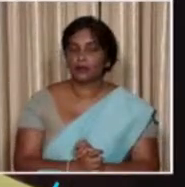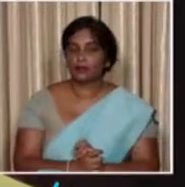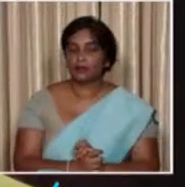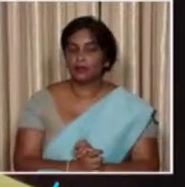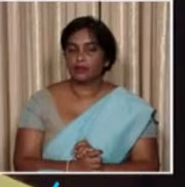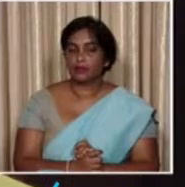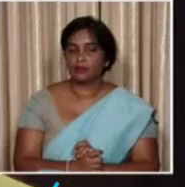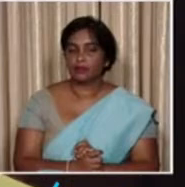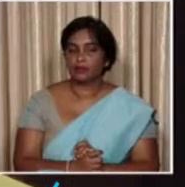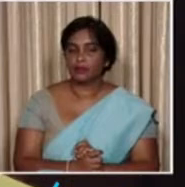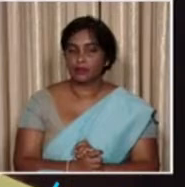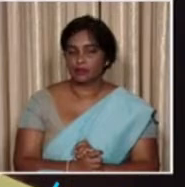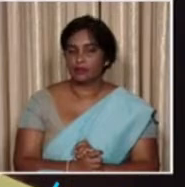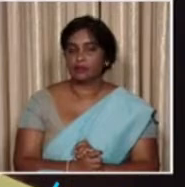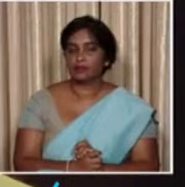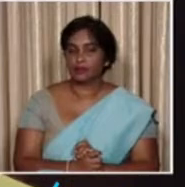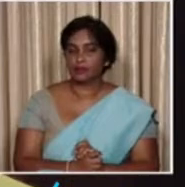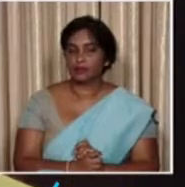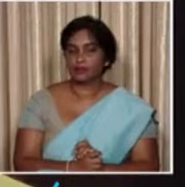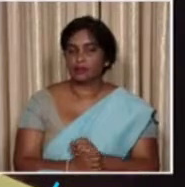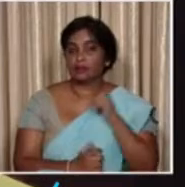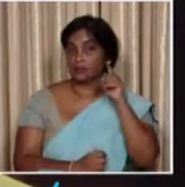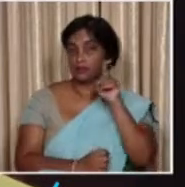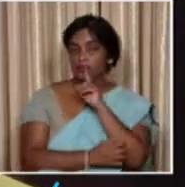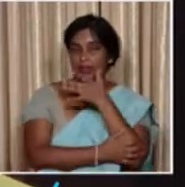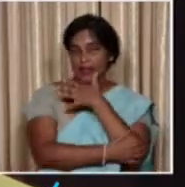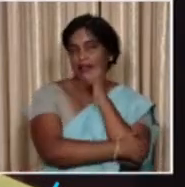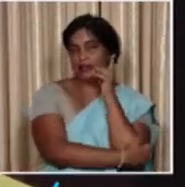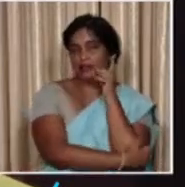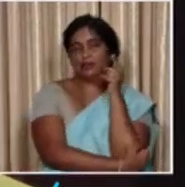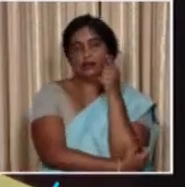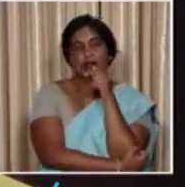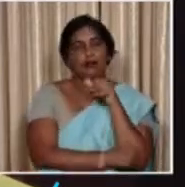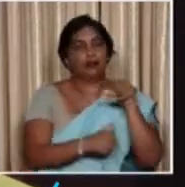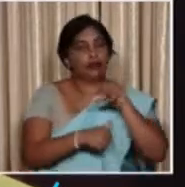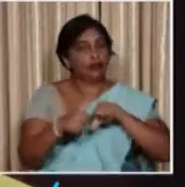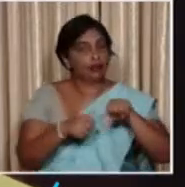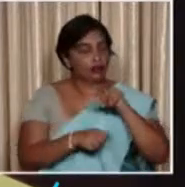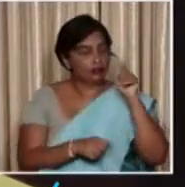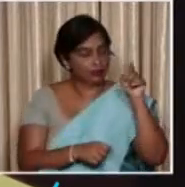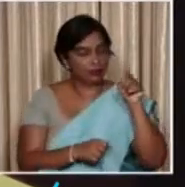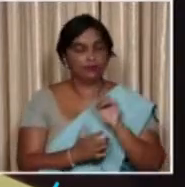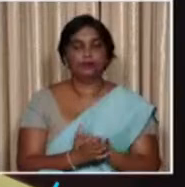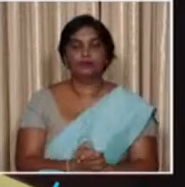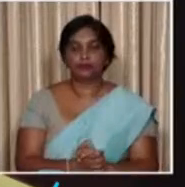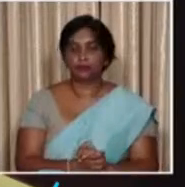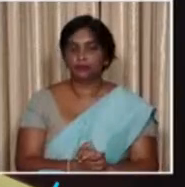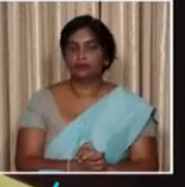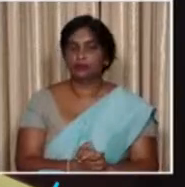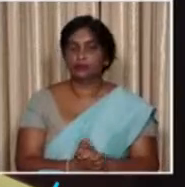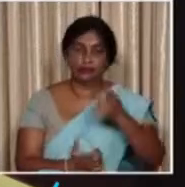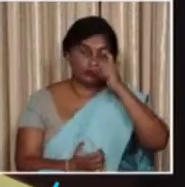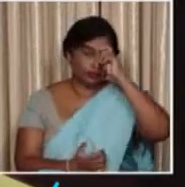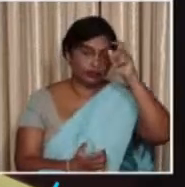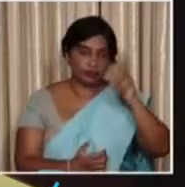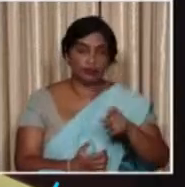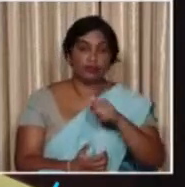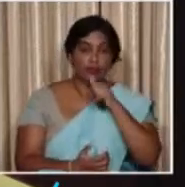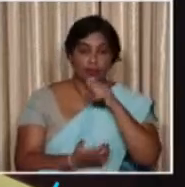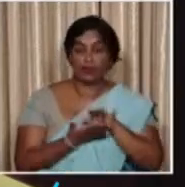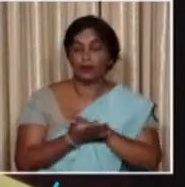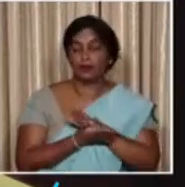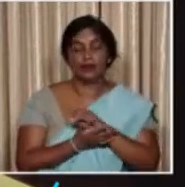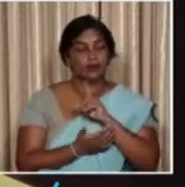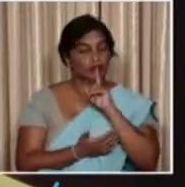ඉන්ස්ටිටියුට් ඔෆ් ඩෙවලොප්මන්ට් ස්ටඩීස් කියන ආයතනයේ කේන්ද්‍රයේ මික් මුව මැතිතුමත් බොහොම පැහැදිලිව